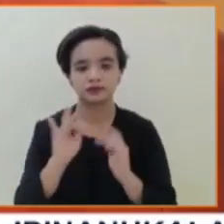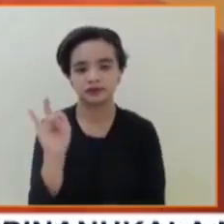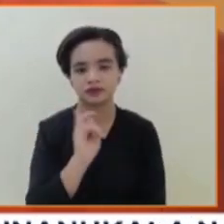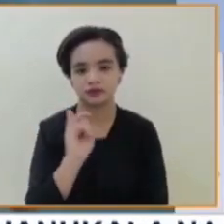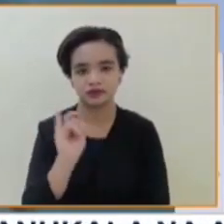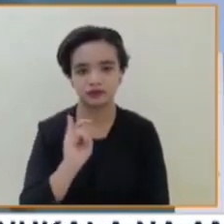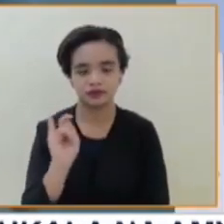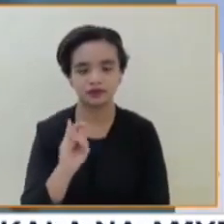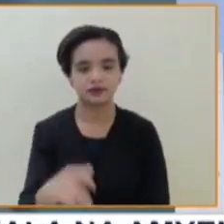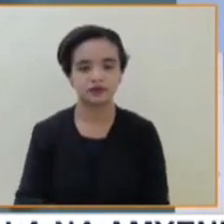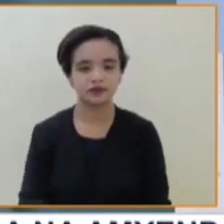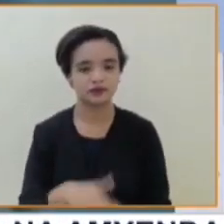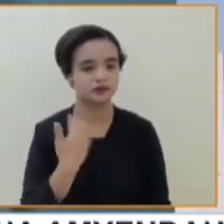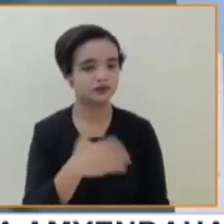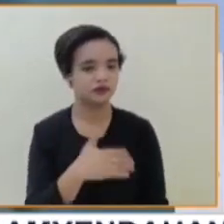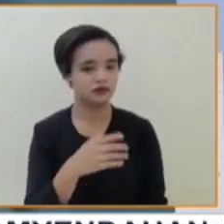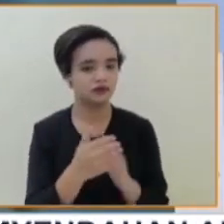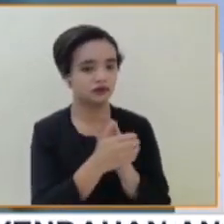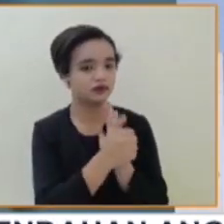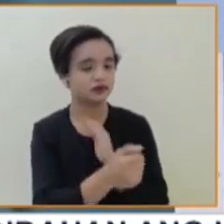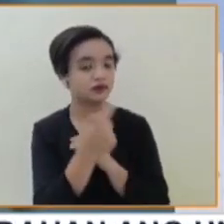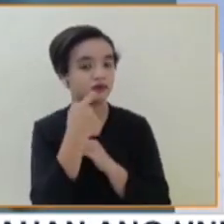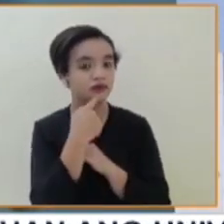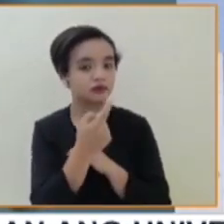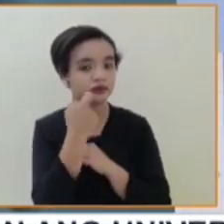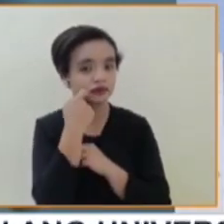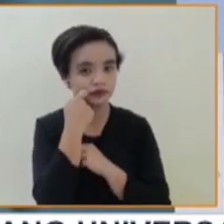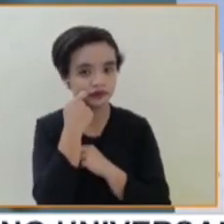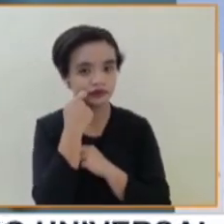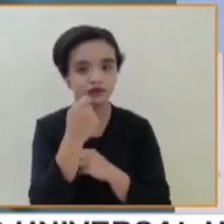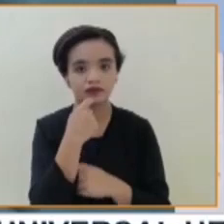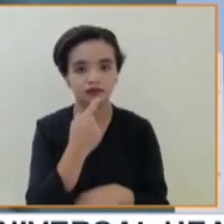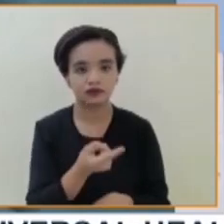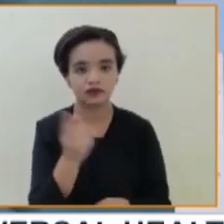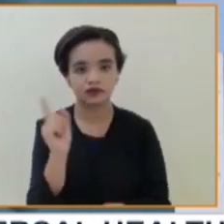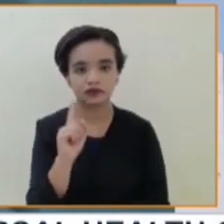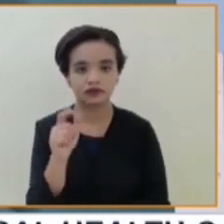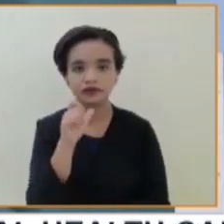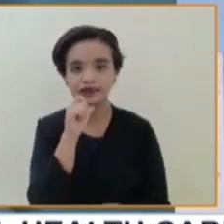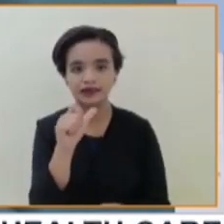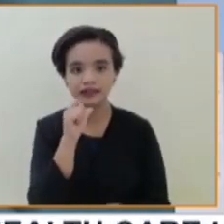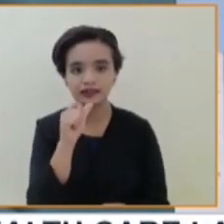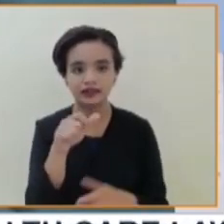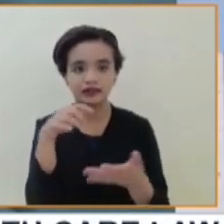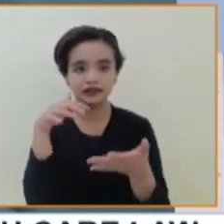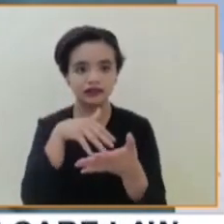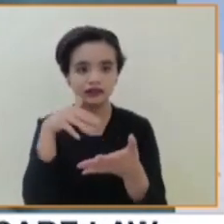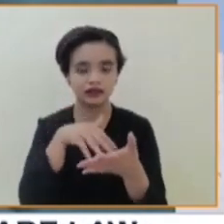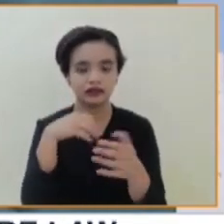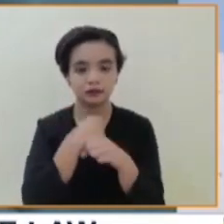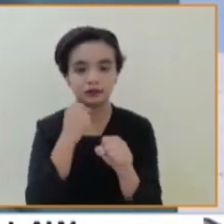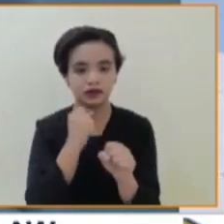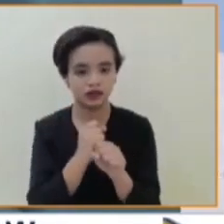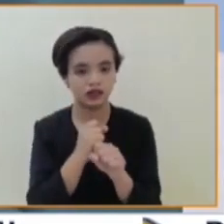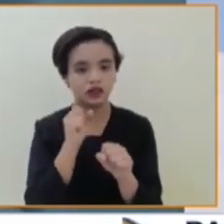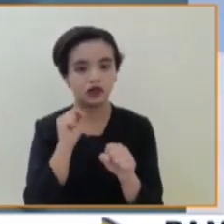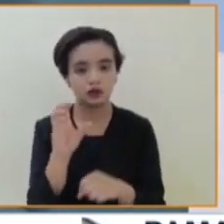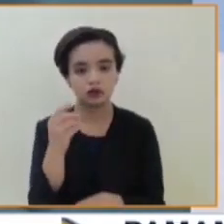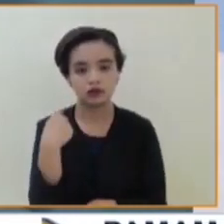alam mo, kanina nagkukwento kami ni Anjun, and sinabi nga niya, hindi siya nag-aral to actually make this. So alam natin na it's a